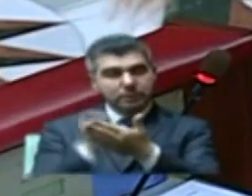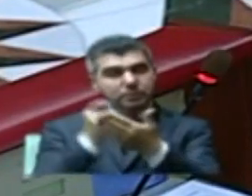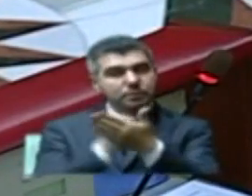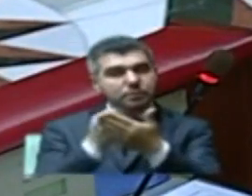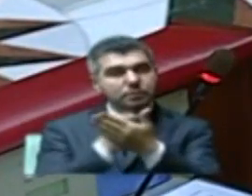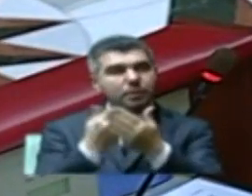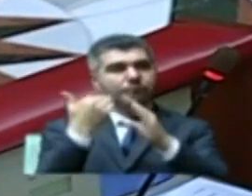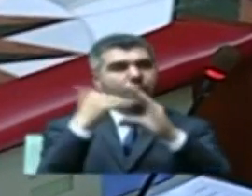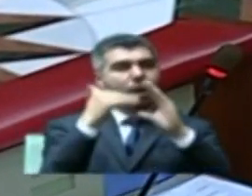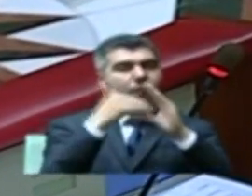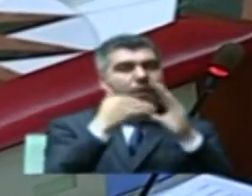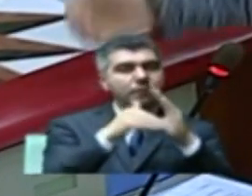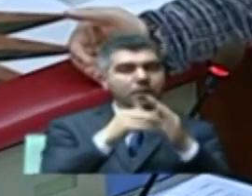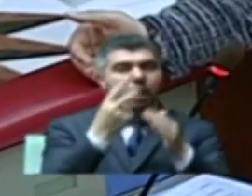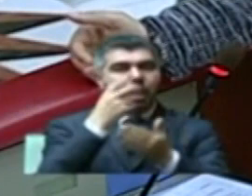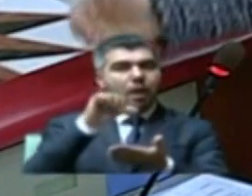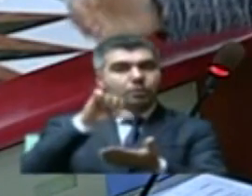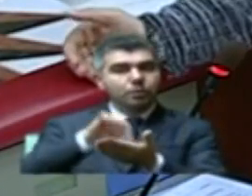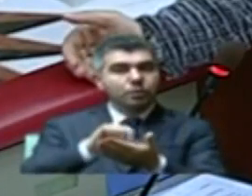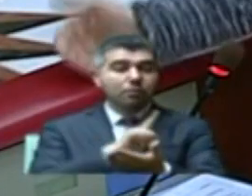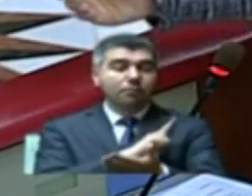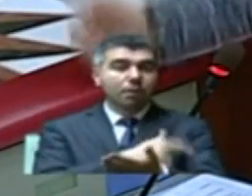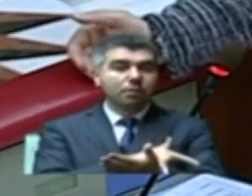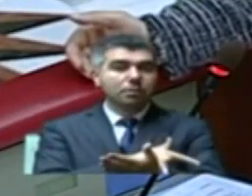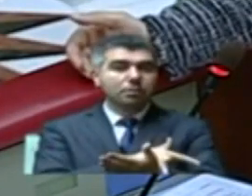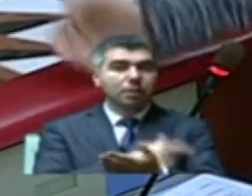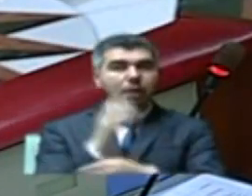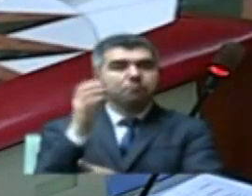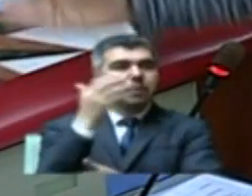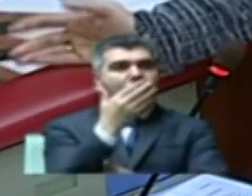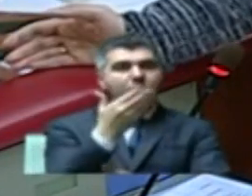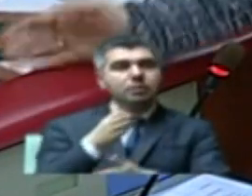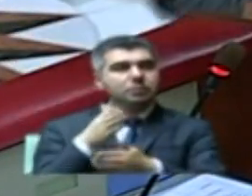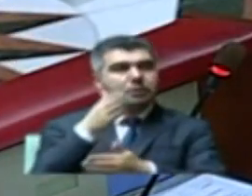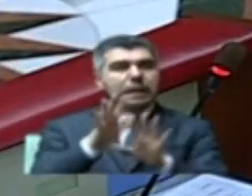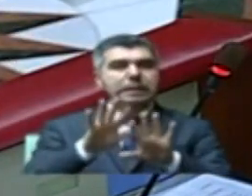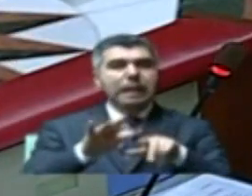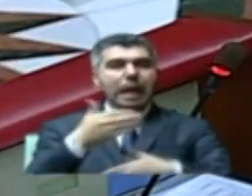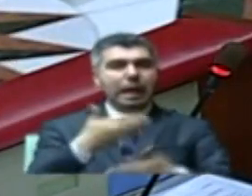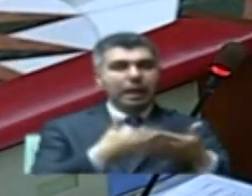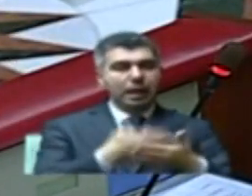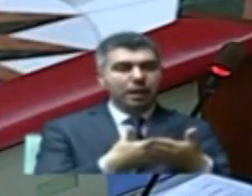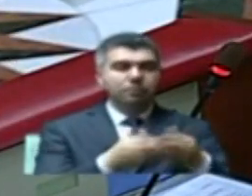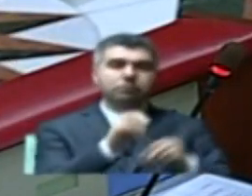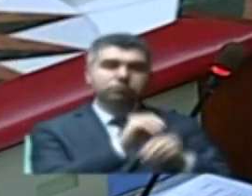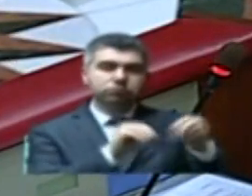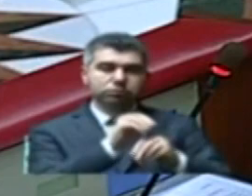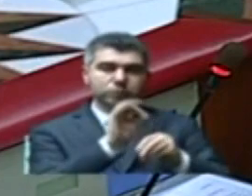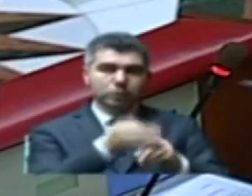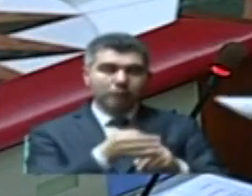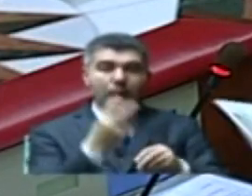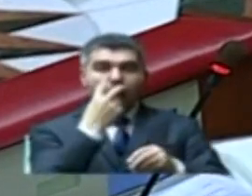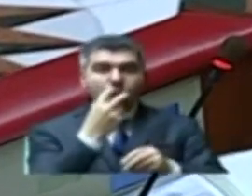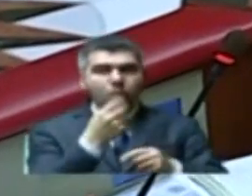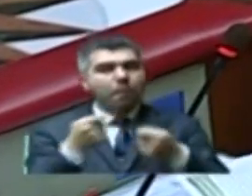الشركاء ديالنا خاصه في مدينه العيون، مشات الشرطه البيئيه في شهر 7 داروا التقرير. حنا نتواصل لحل المشكل سواء في العيون او في